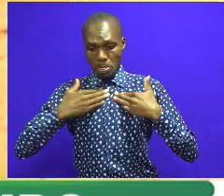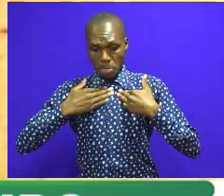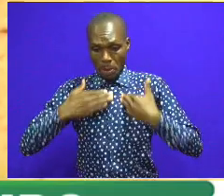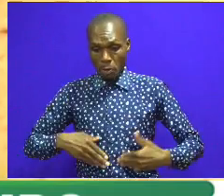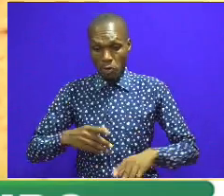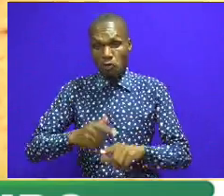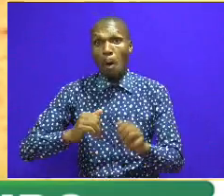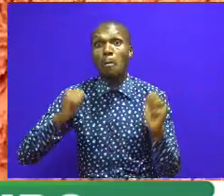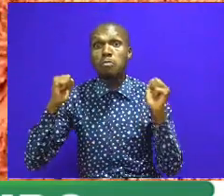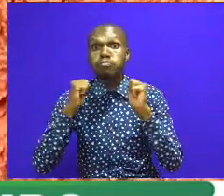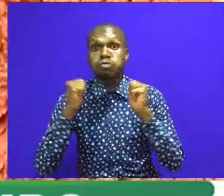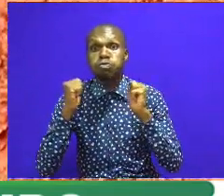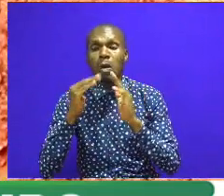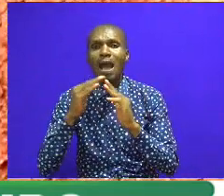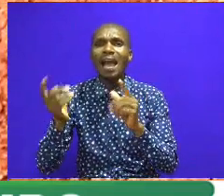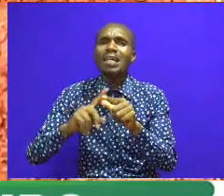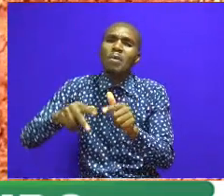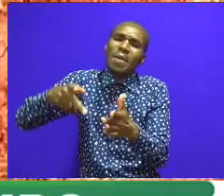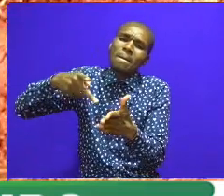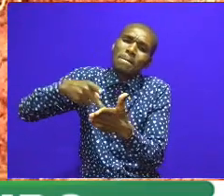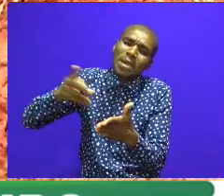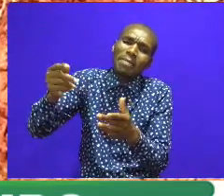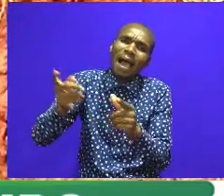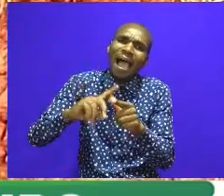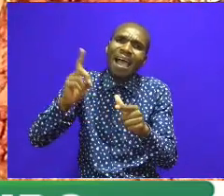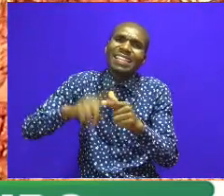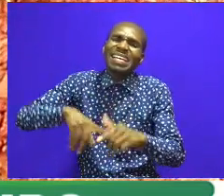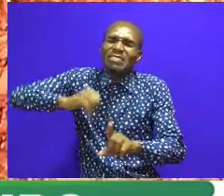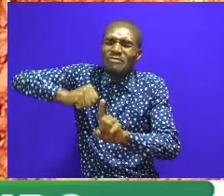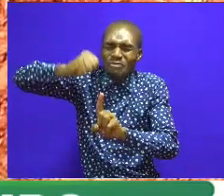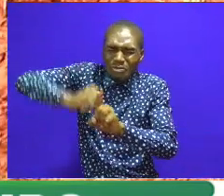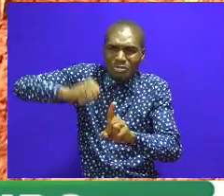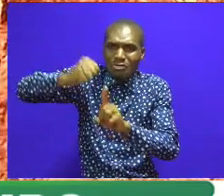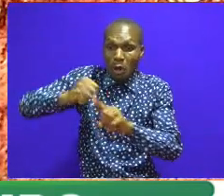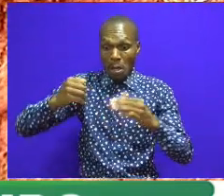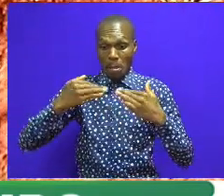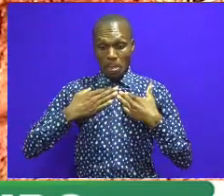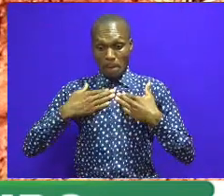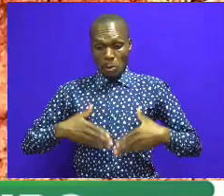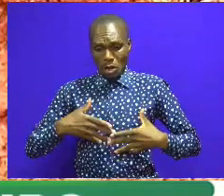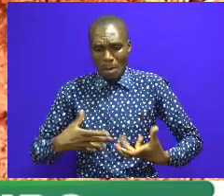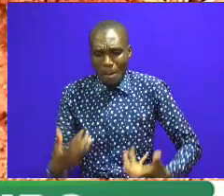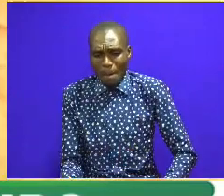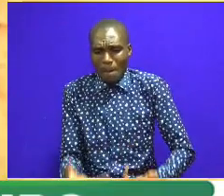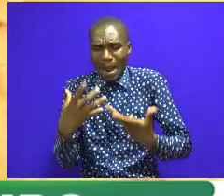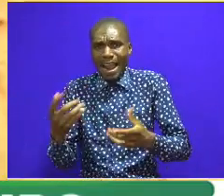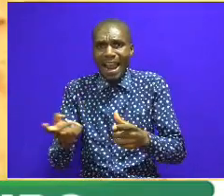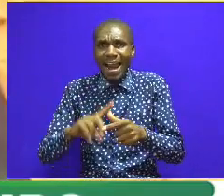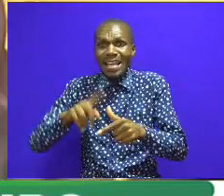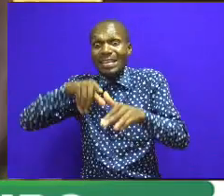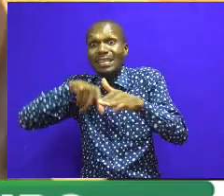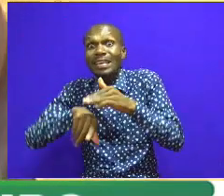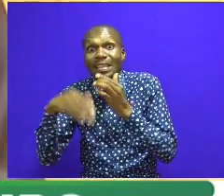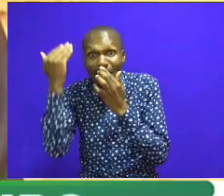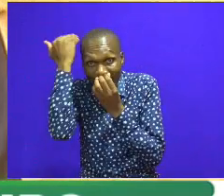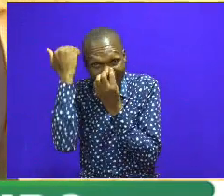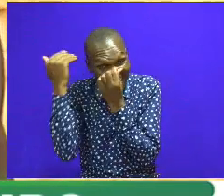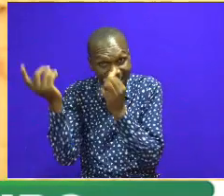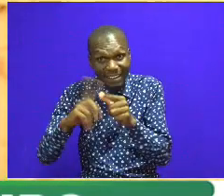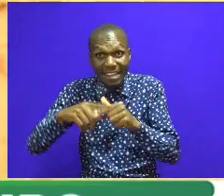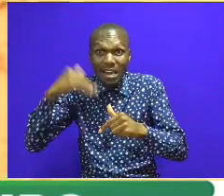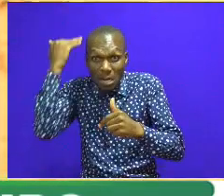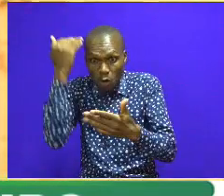kachibese. Amanya kwa imu kanana enda. Acha kwa imi sisiti. Umwere kutindo koru. Erena achiete kutini. Akarete kutu